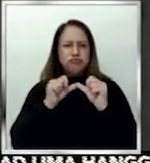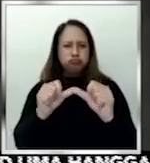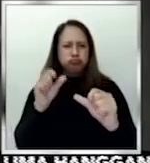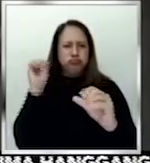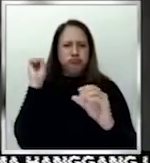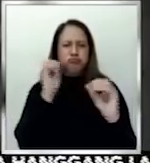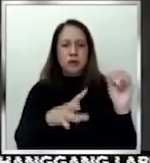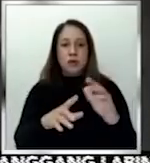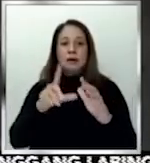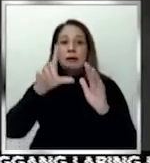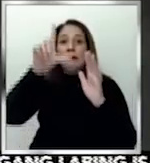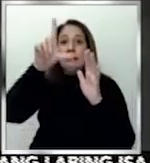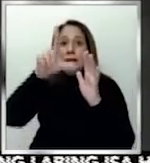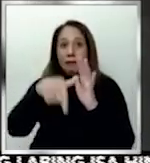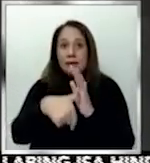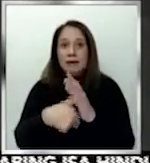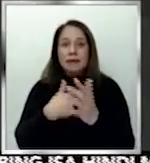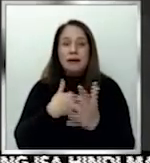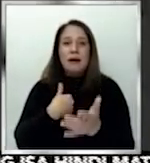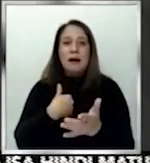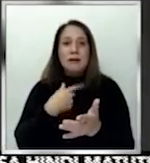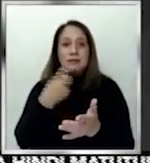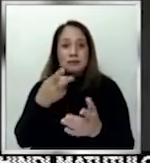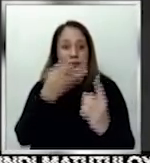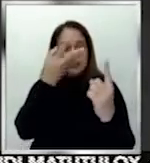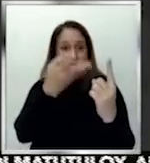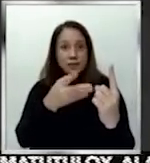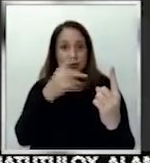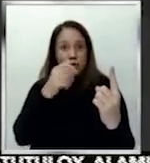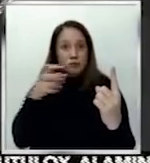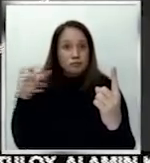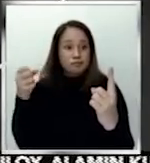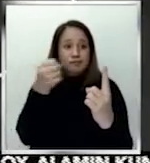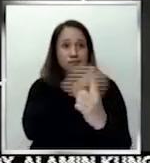Maya-maya pa, sinunggaban ng isang lalaki ang isa sa mga bata.